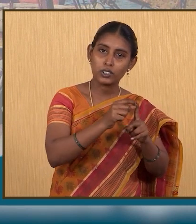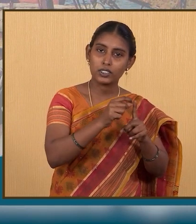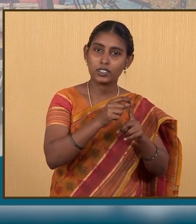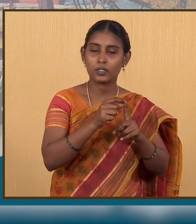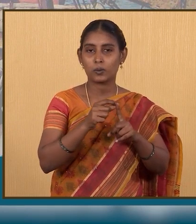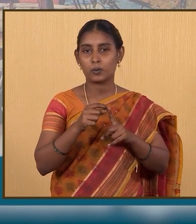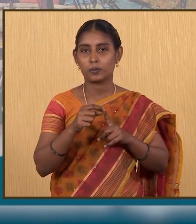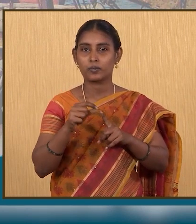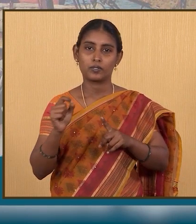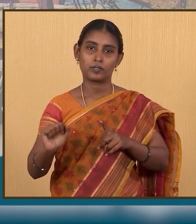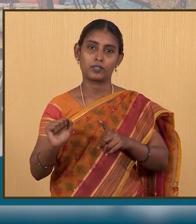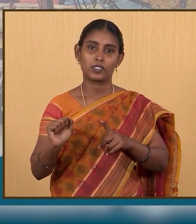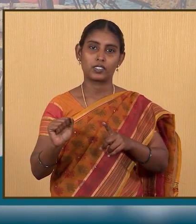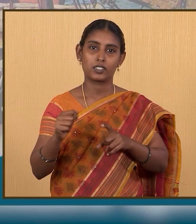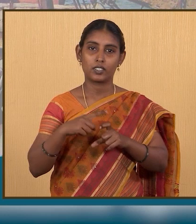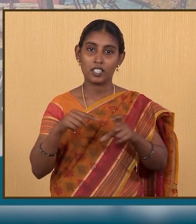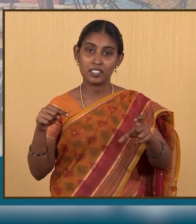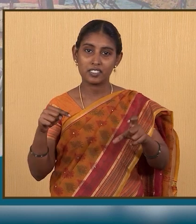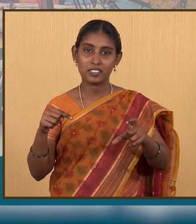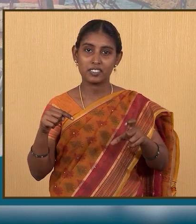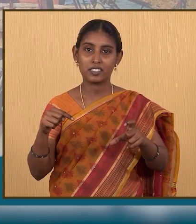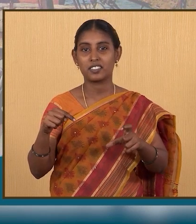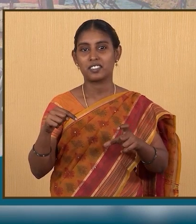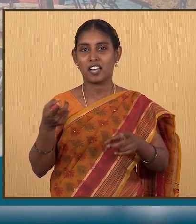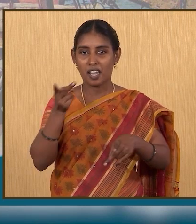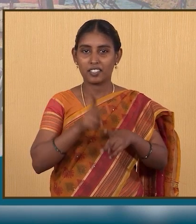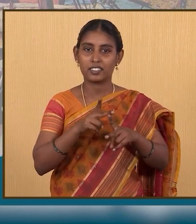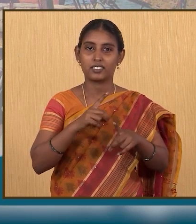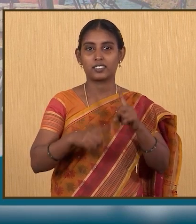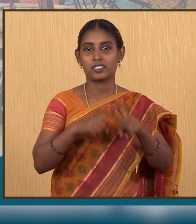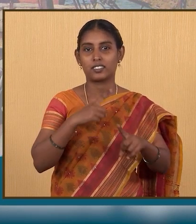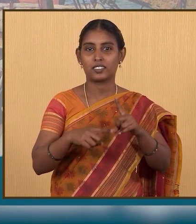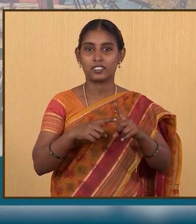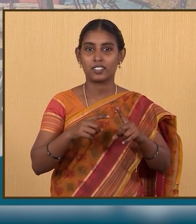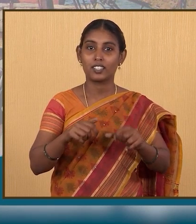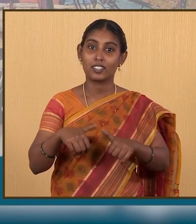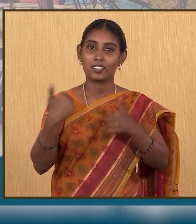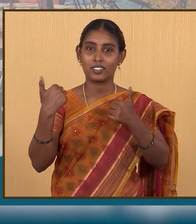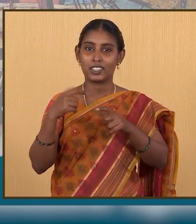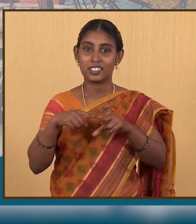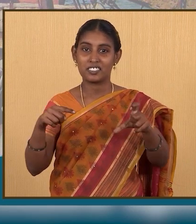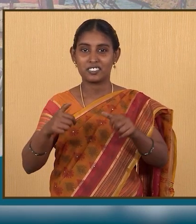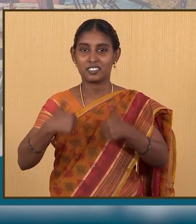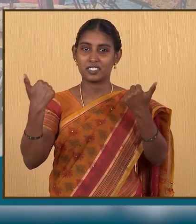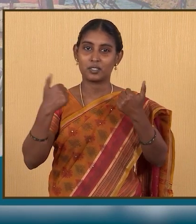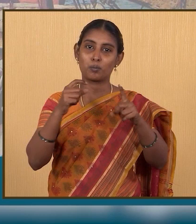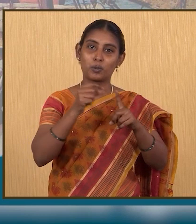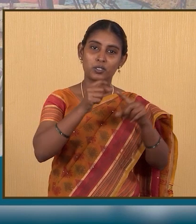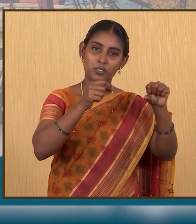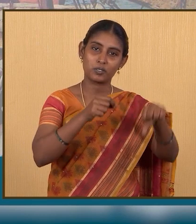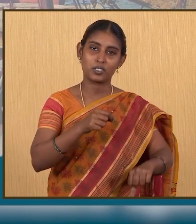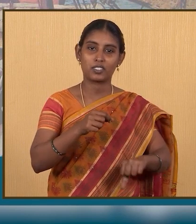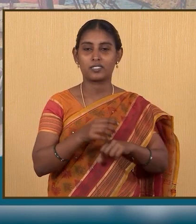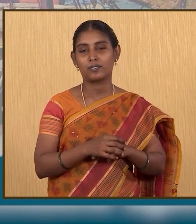அப்படிங்கிறவருக்கும் போர்ச்சுகீசியர்களுக்கும் சண்டை நடக்கும். இதில் ஆங்கிலேயர்கள் வின் பண்ணிடுவாங்க, போர்ச்சுகீசியர்கள்